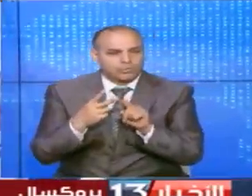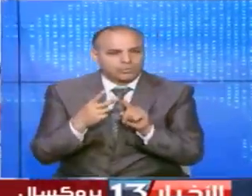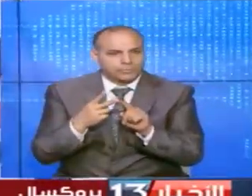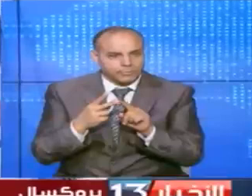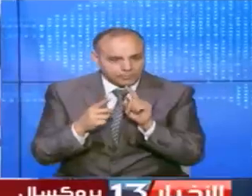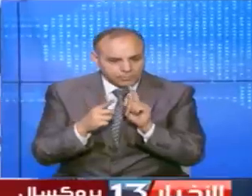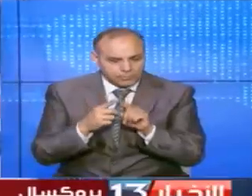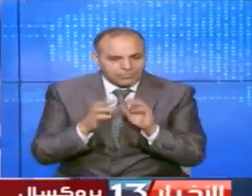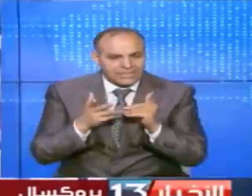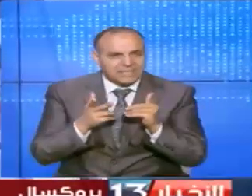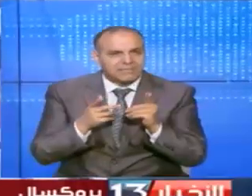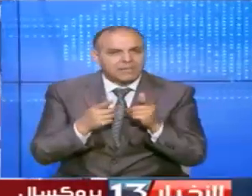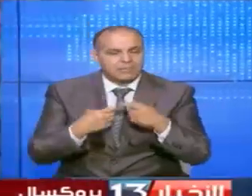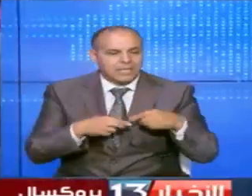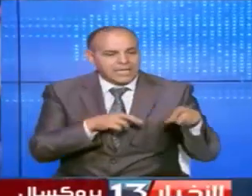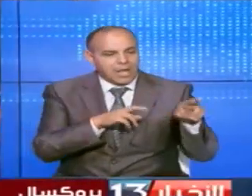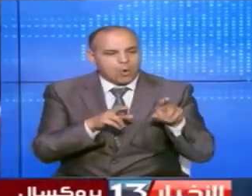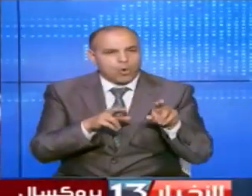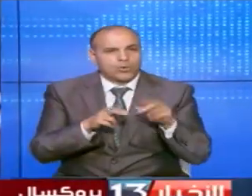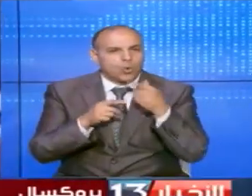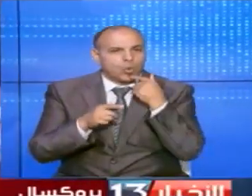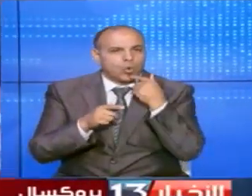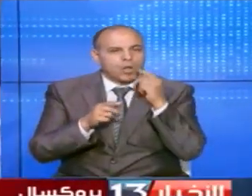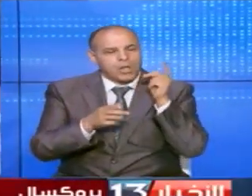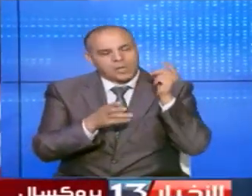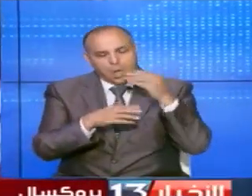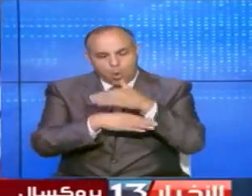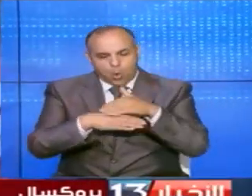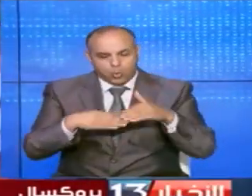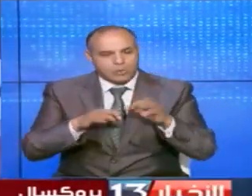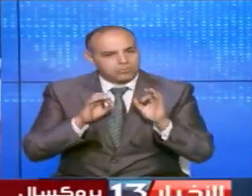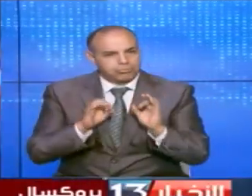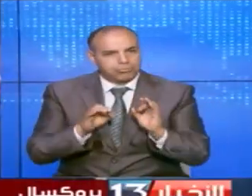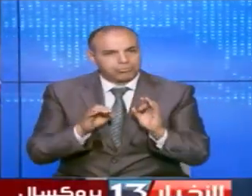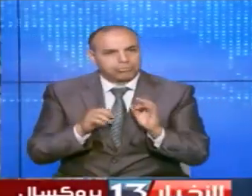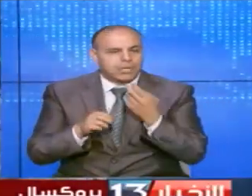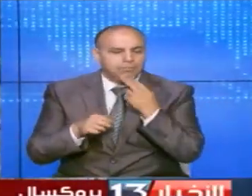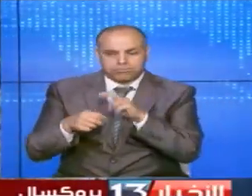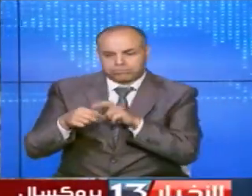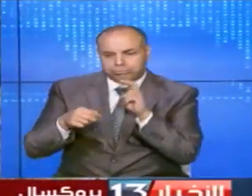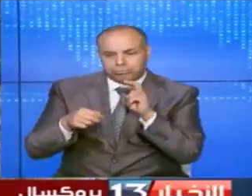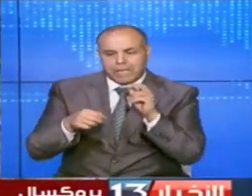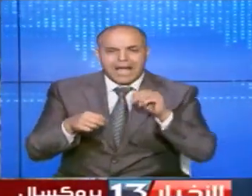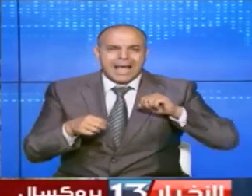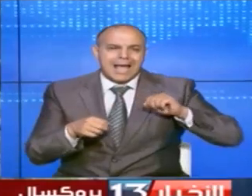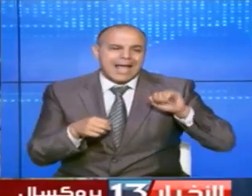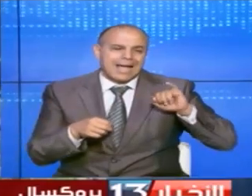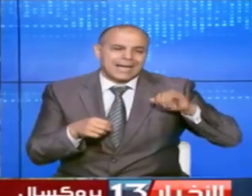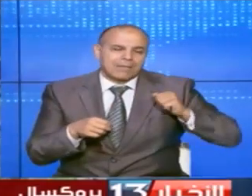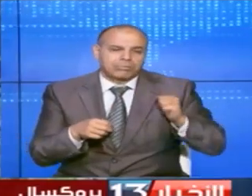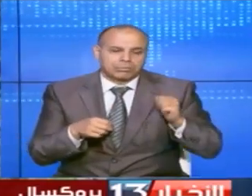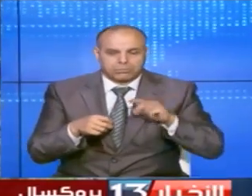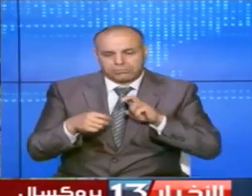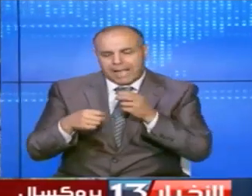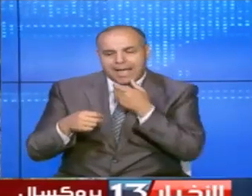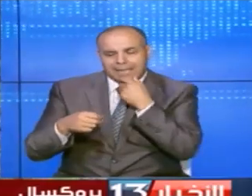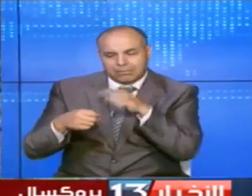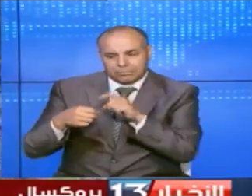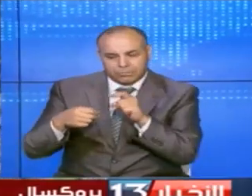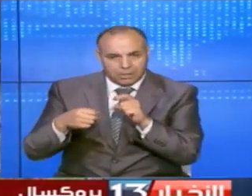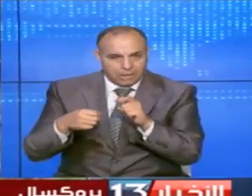طريقه تجنب العوده الى اعاده فرض حدود فعليه بعد بريك سيتبين ايرلندا الشماليه المقاطعه البريطانيه